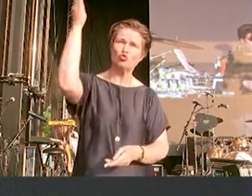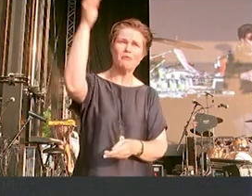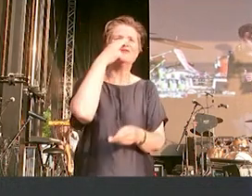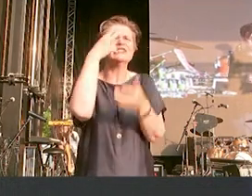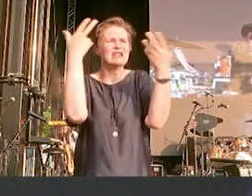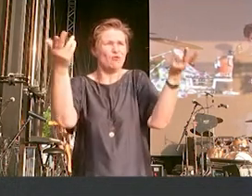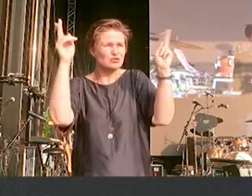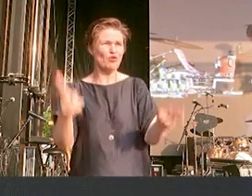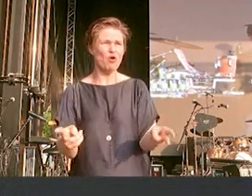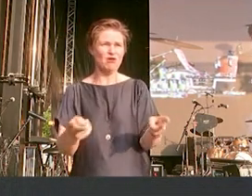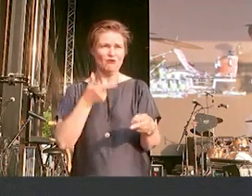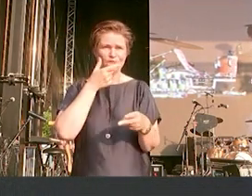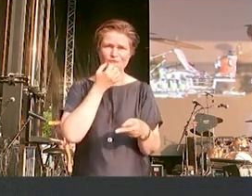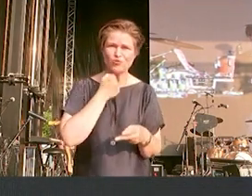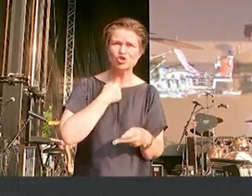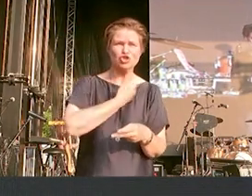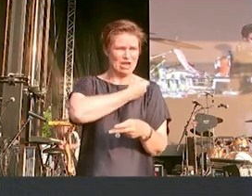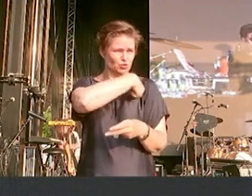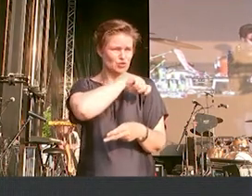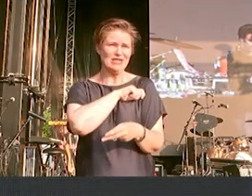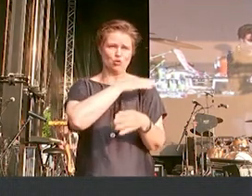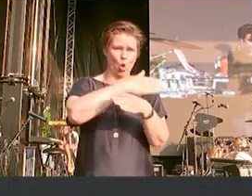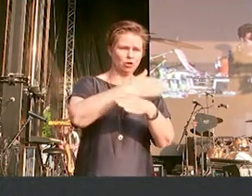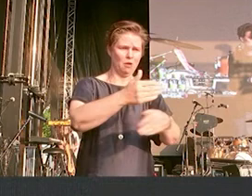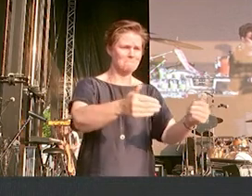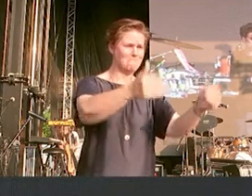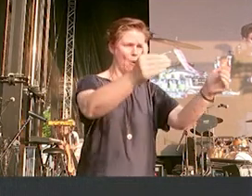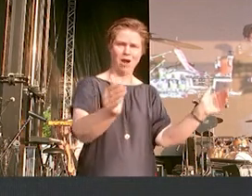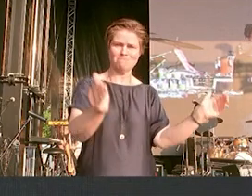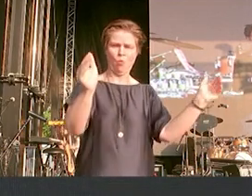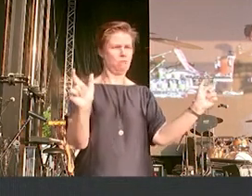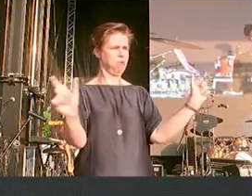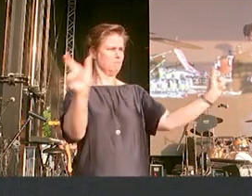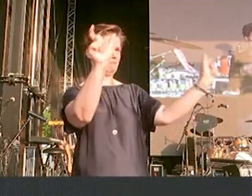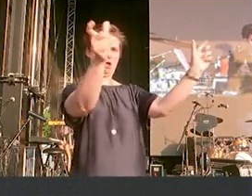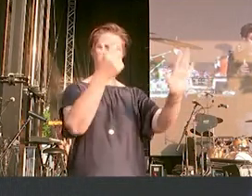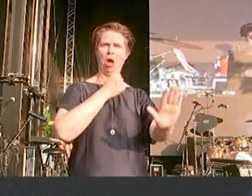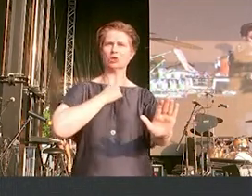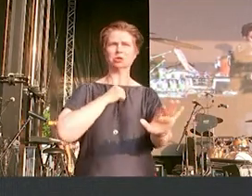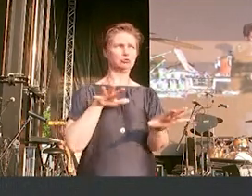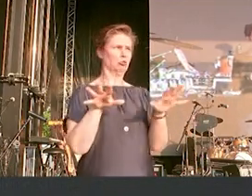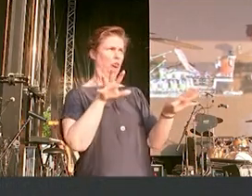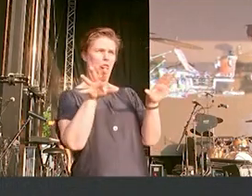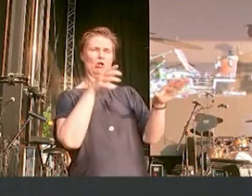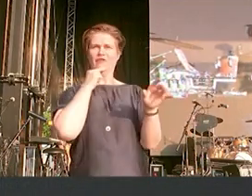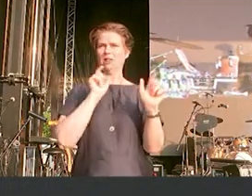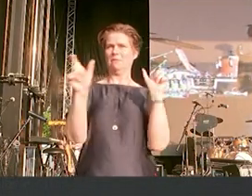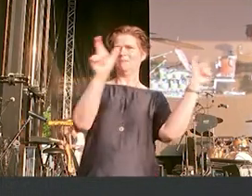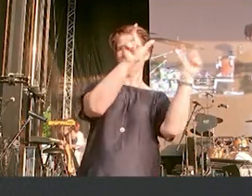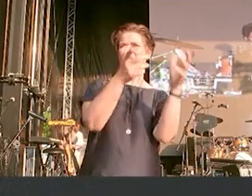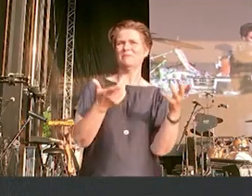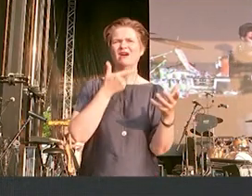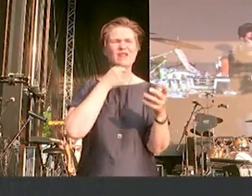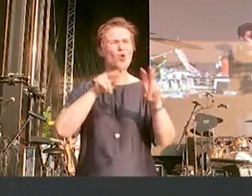eine nationalistische Ordnung, die durch Mauern ihre Ängste symbolisch vergrößert? Wollen wir eine Globalisierung, die